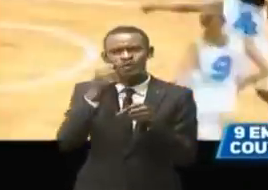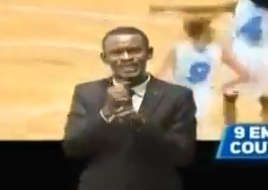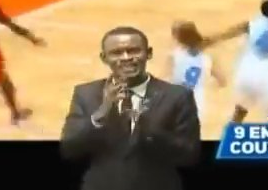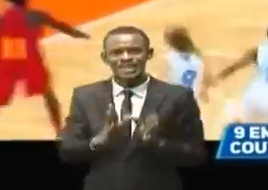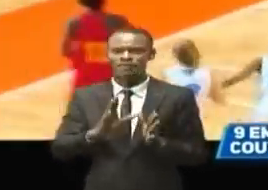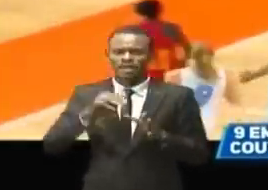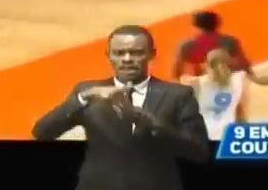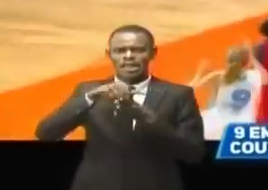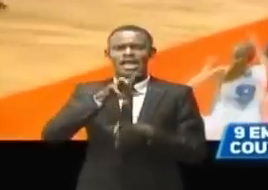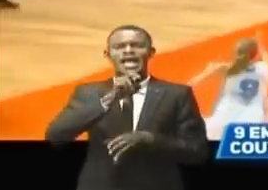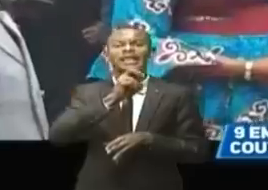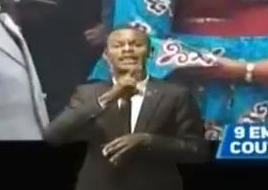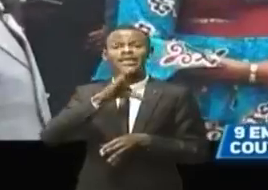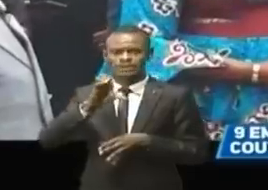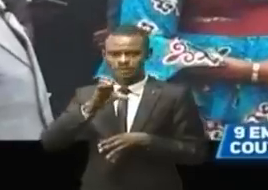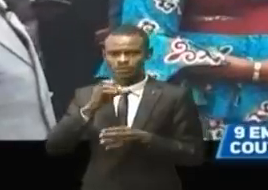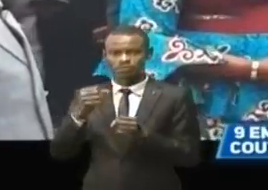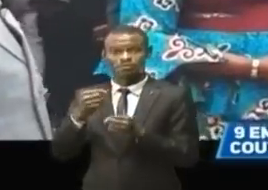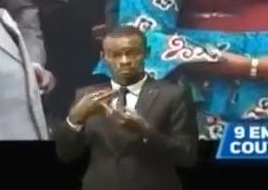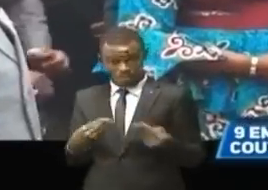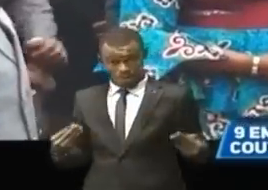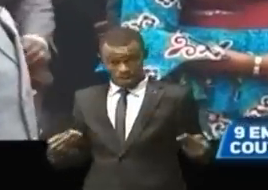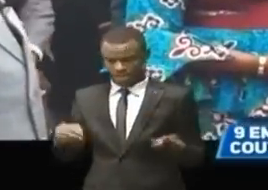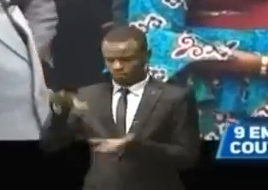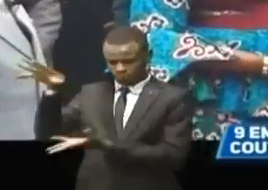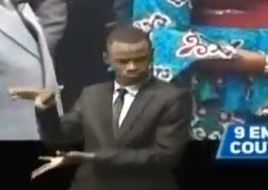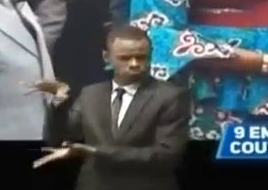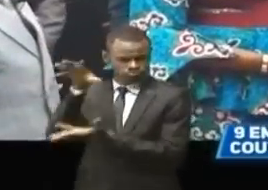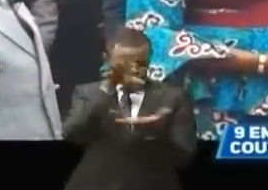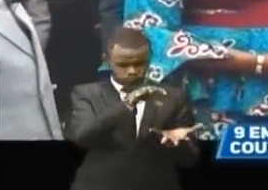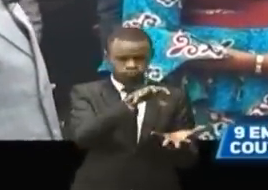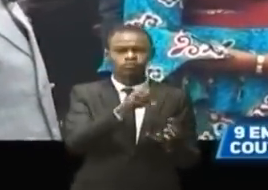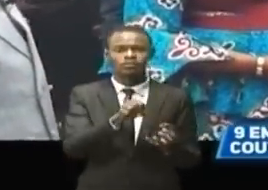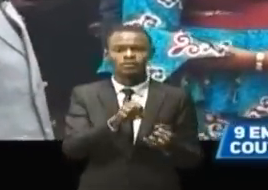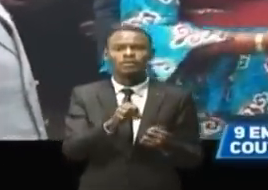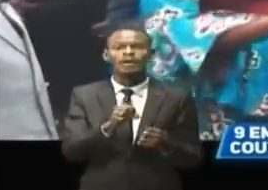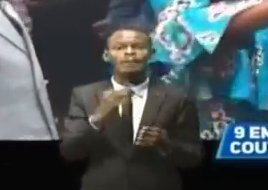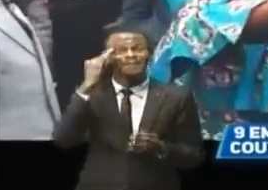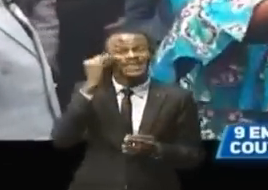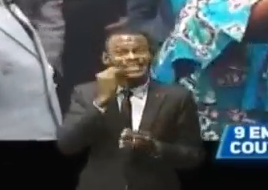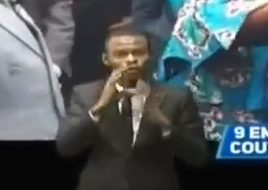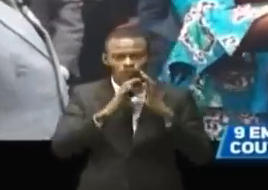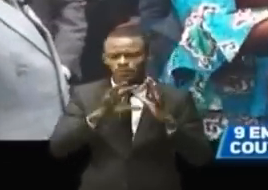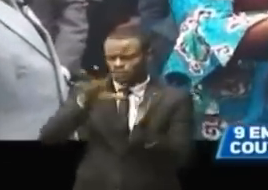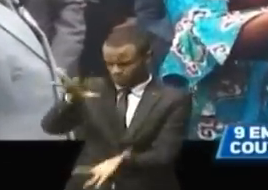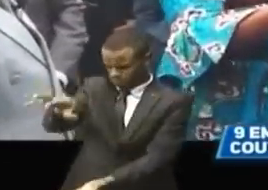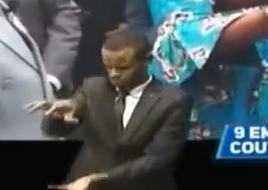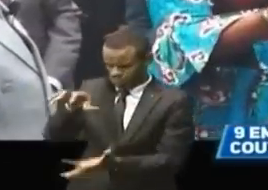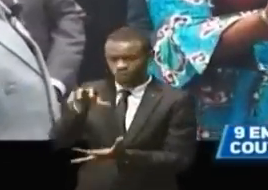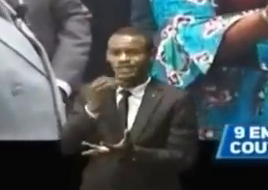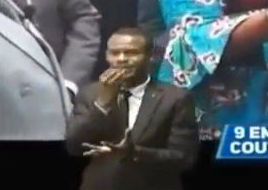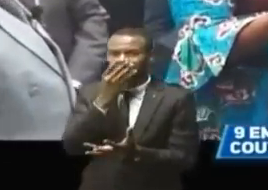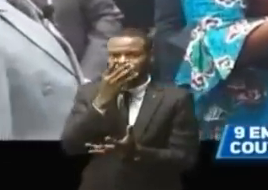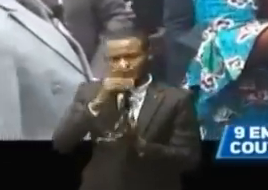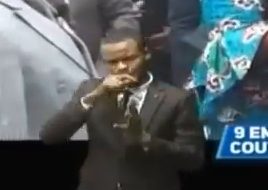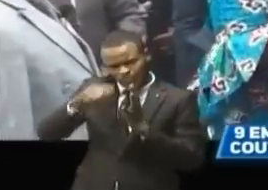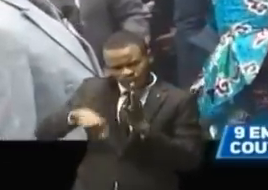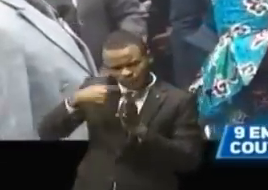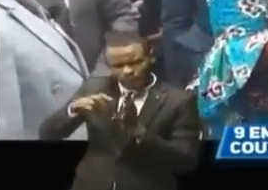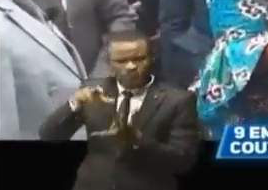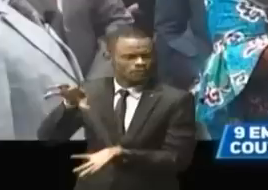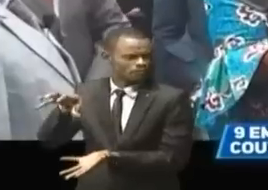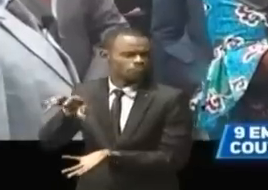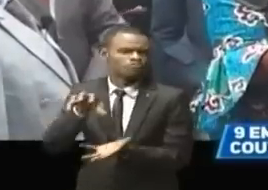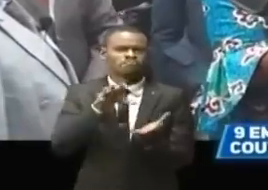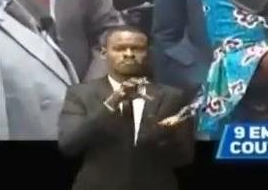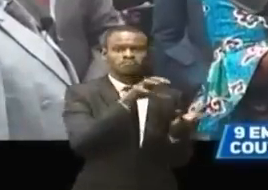médiatique de ces Jeux à Kinshasa. Tenant à la main une caméra, le ministre Patrick Muyaya remet le symbolique de l'événement à la directrice